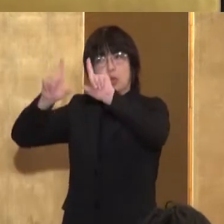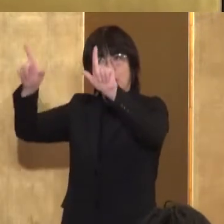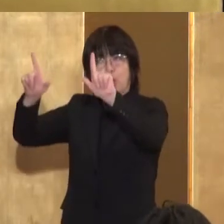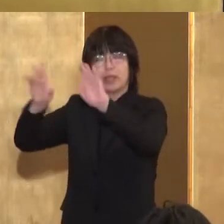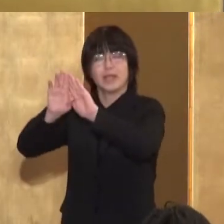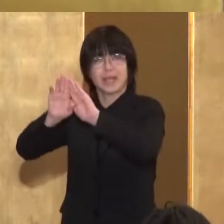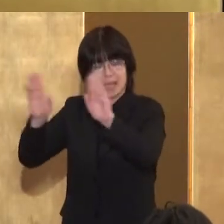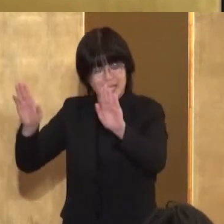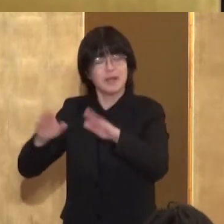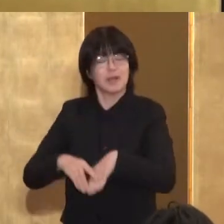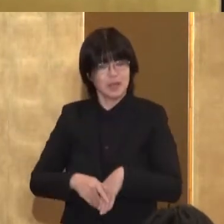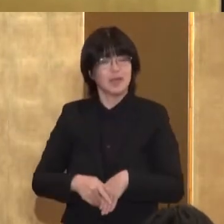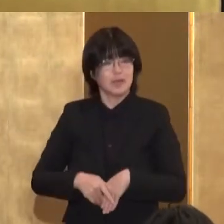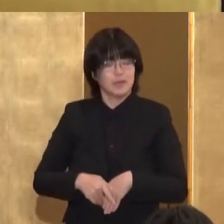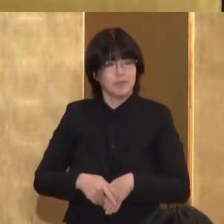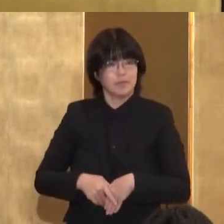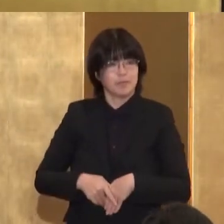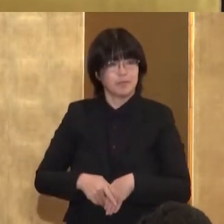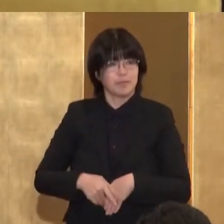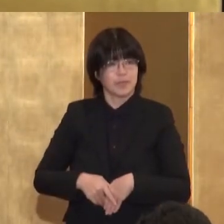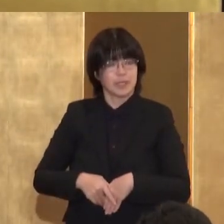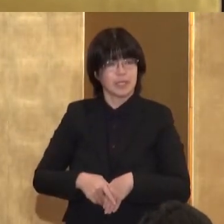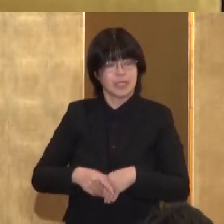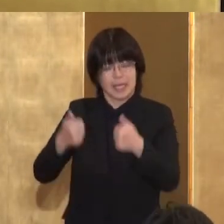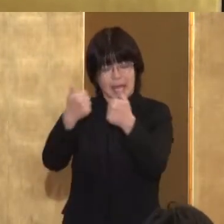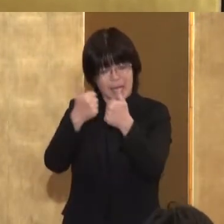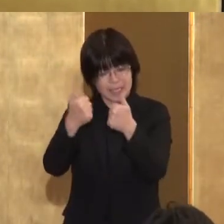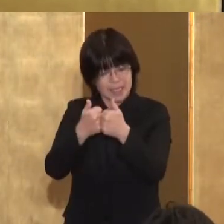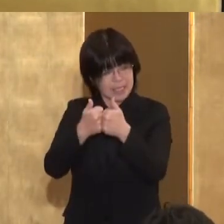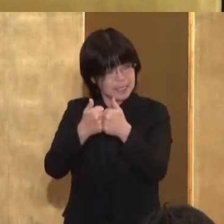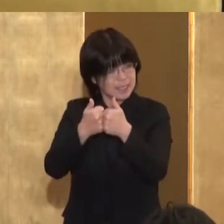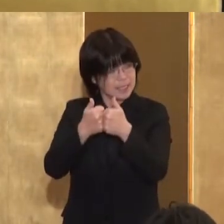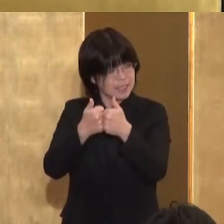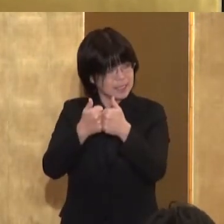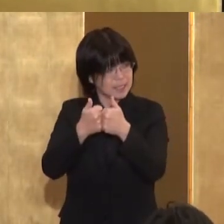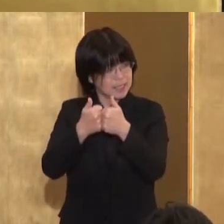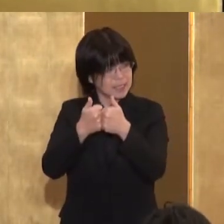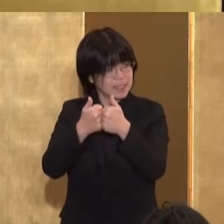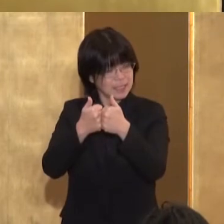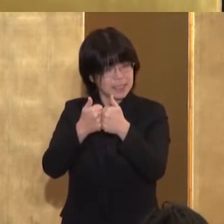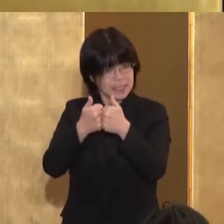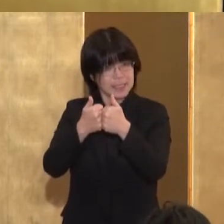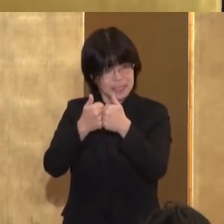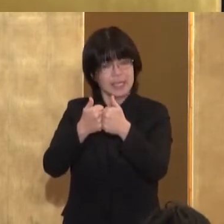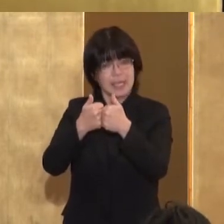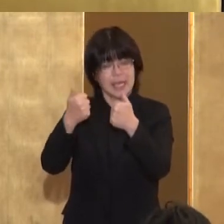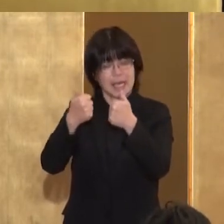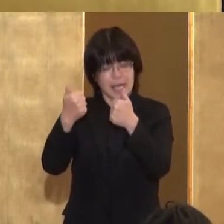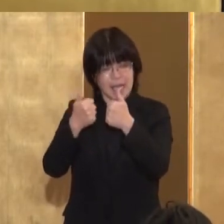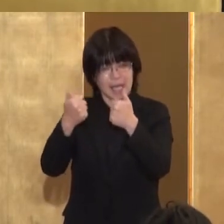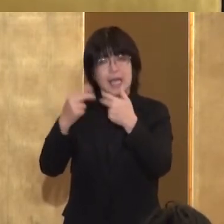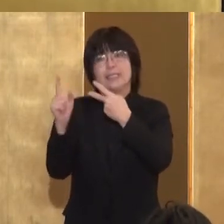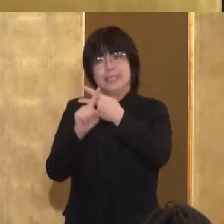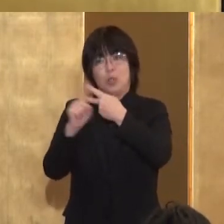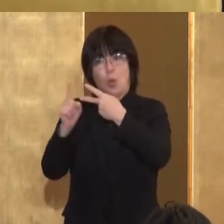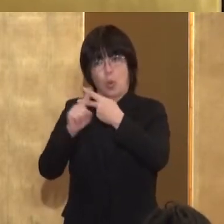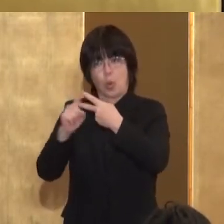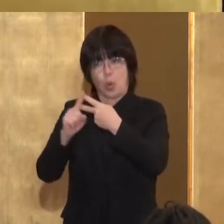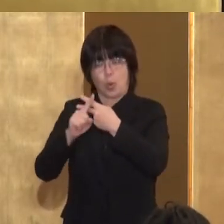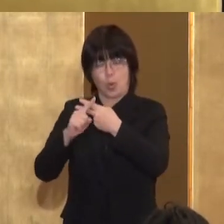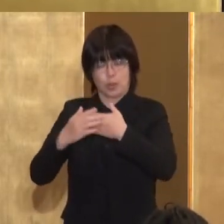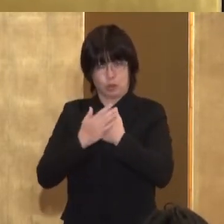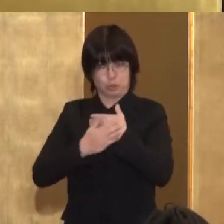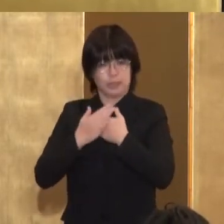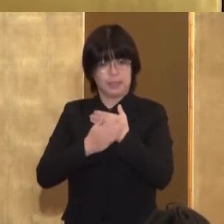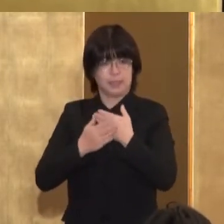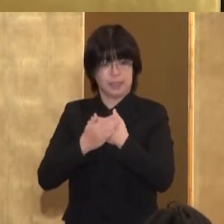そしていわばその会議を行う機能に大きな重視が機能が重視をされていた